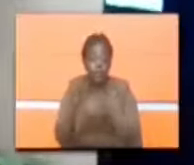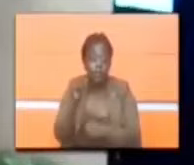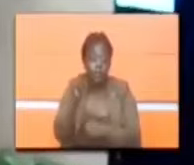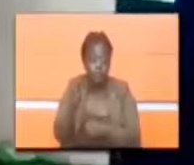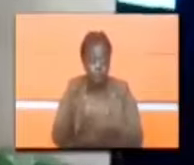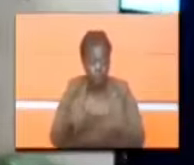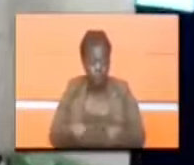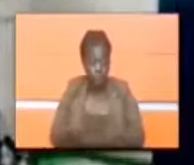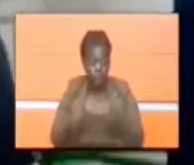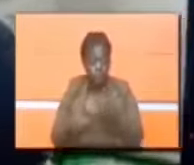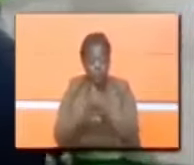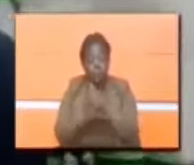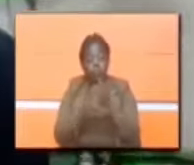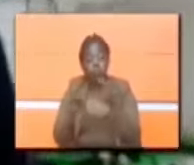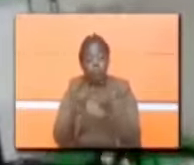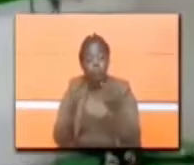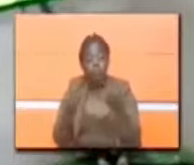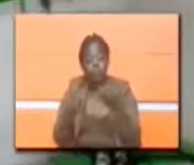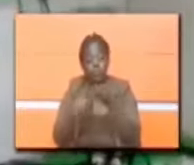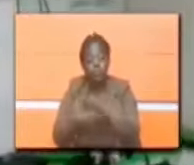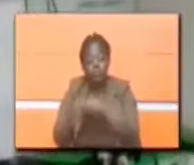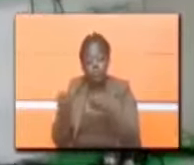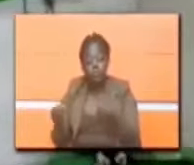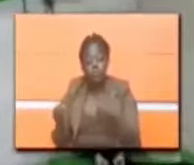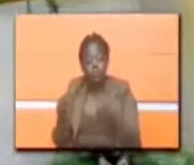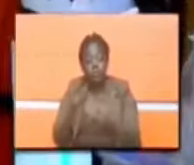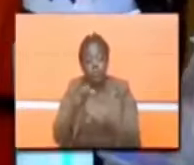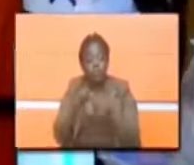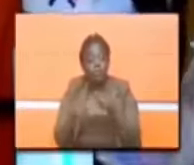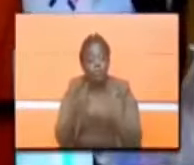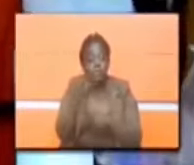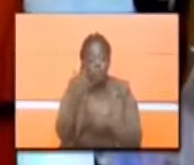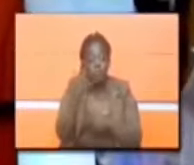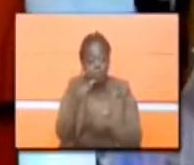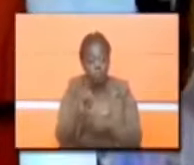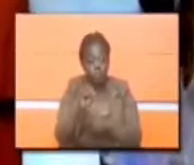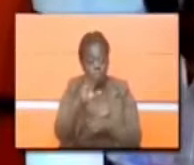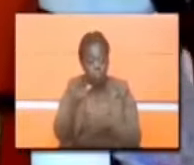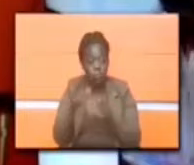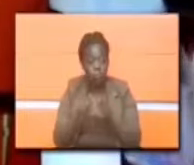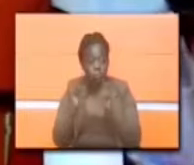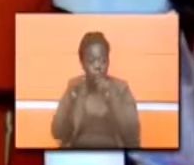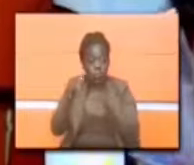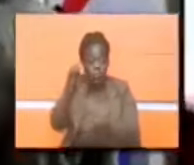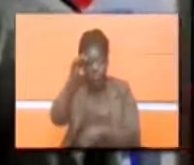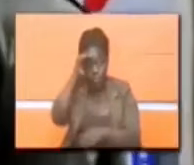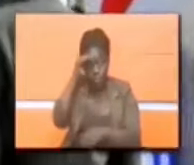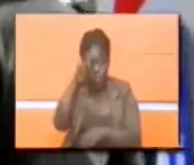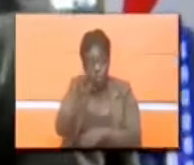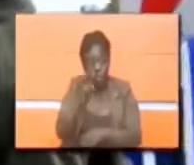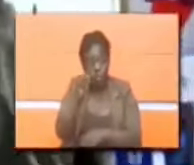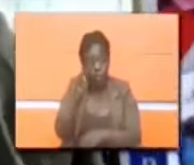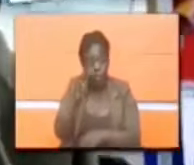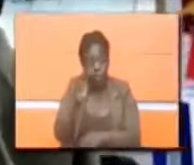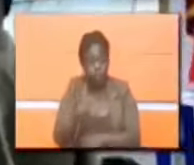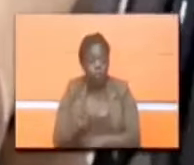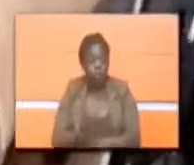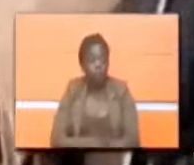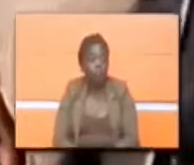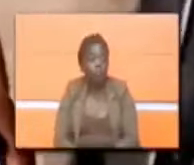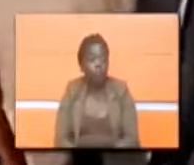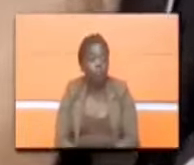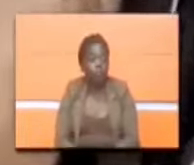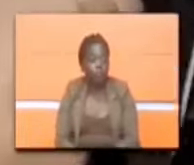abavubuka bano ze baze babba ne batunda nga swa 250 era nga zaatwalibwa ku poliisi ey'e Katwe.